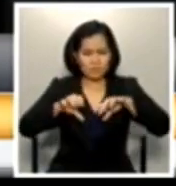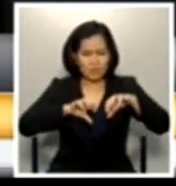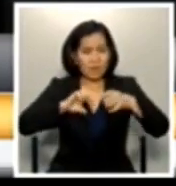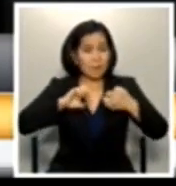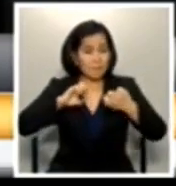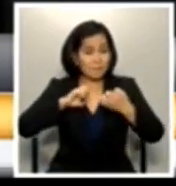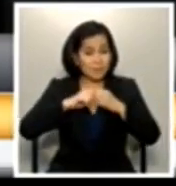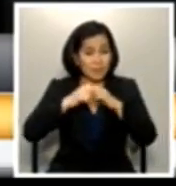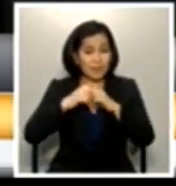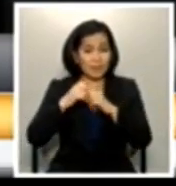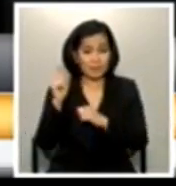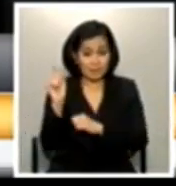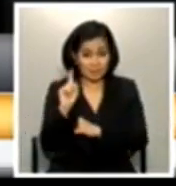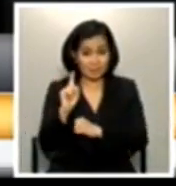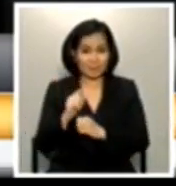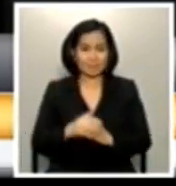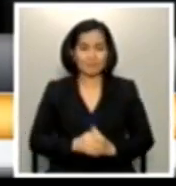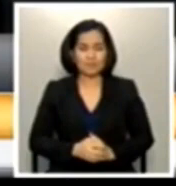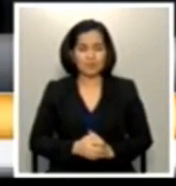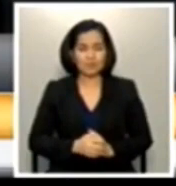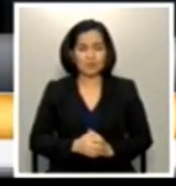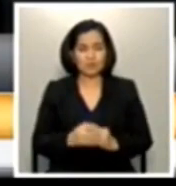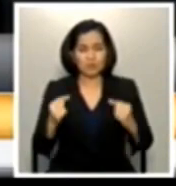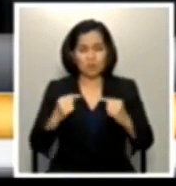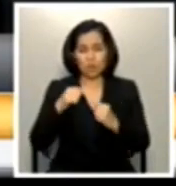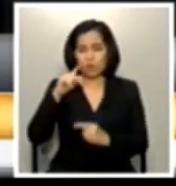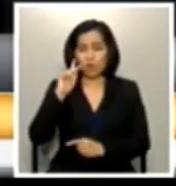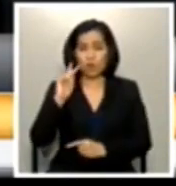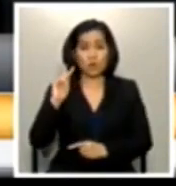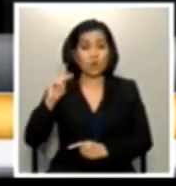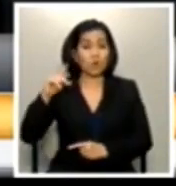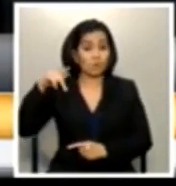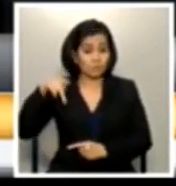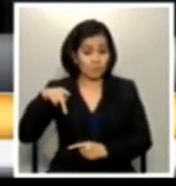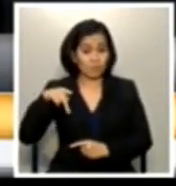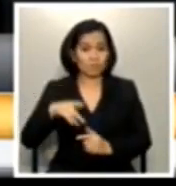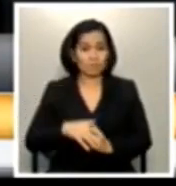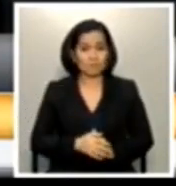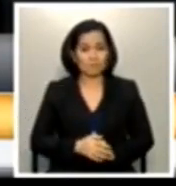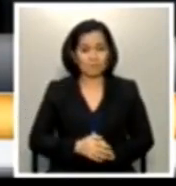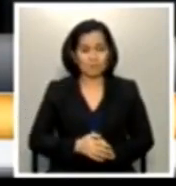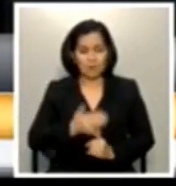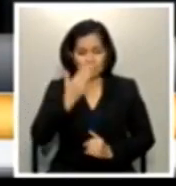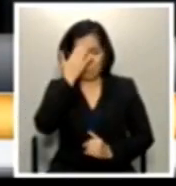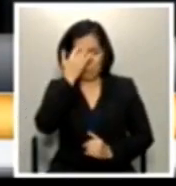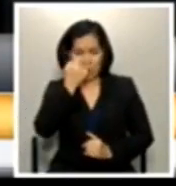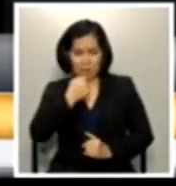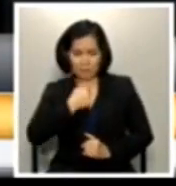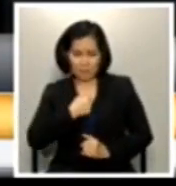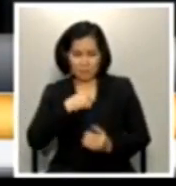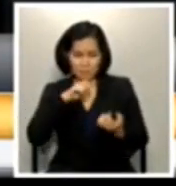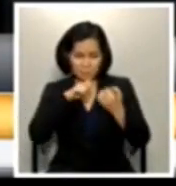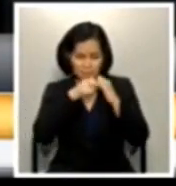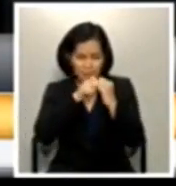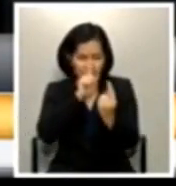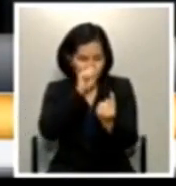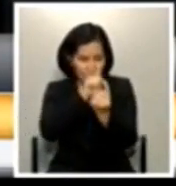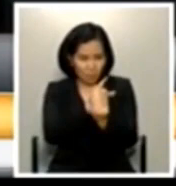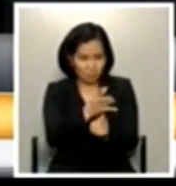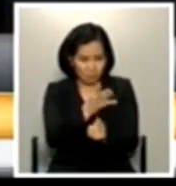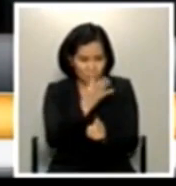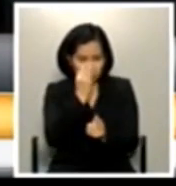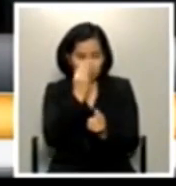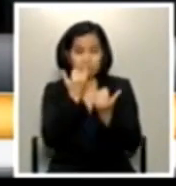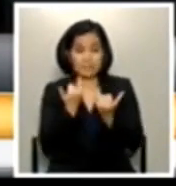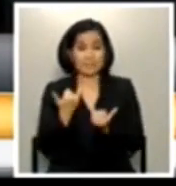พัฒนาไฟฟ้าหรือกฟผ.เนี่ยครับที่ผมเองได้พบปัญหาจะมาเล่าให้ท่านได้ฟัง